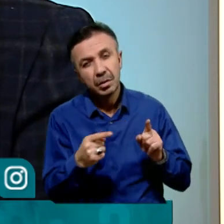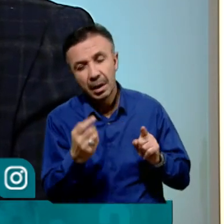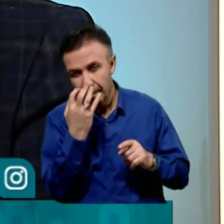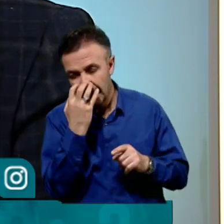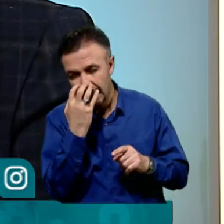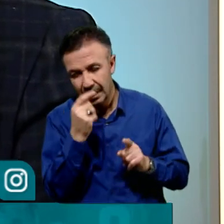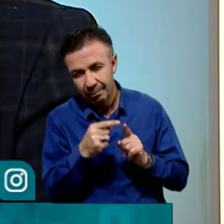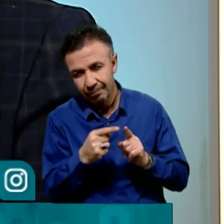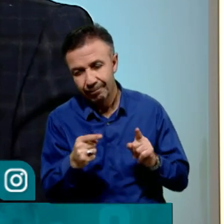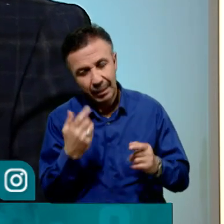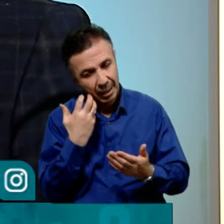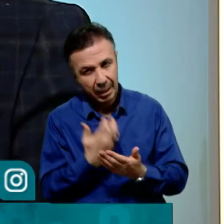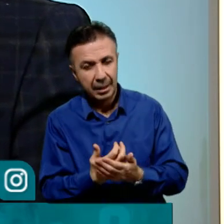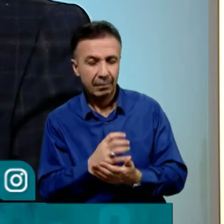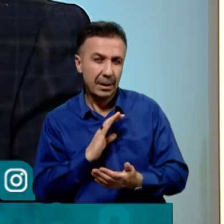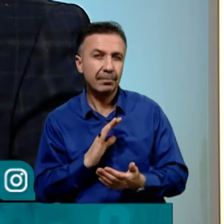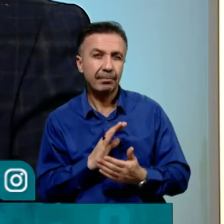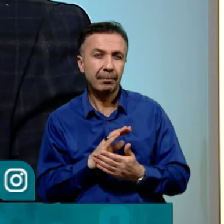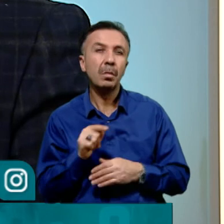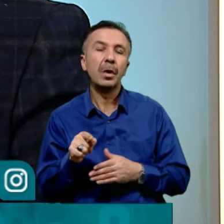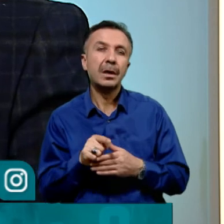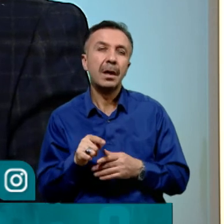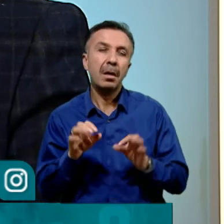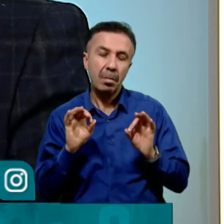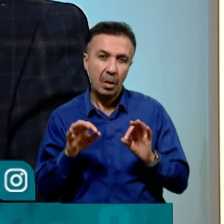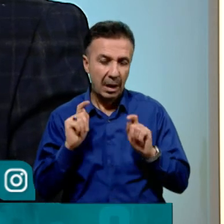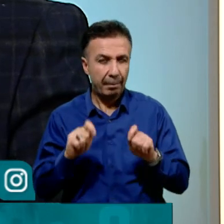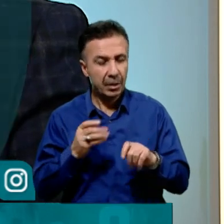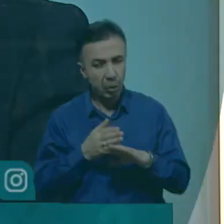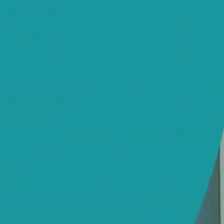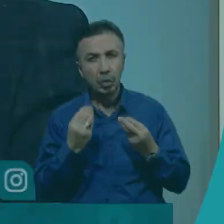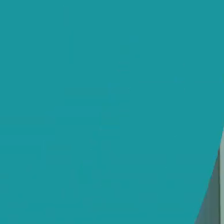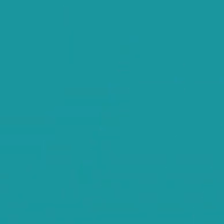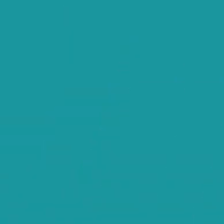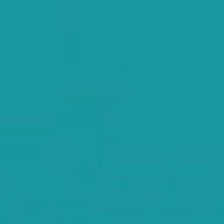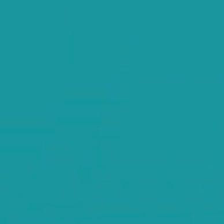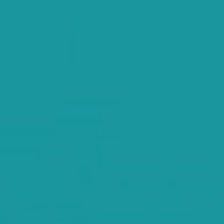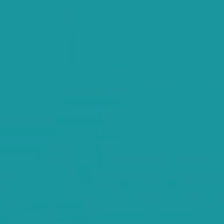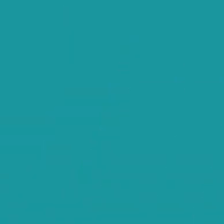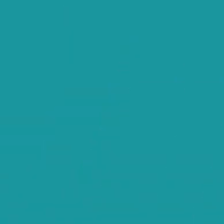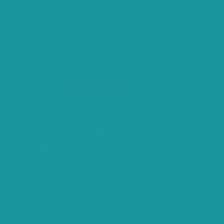onun bir kaydı kuydu var. O açıdan bu şekilde yapması doğru olur. Peki.